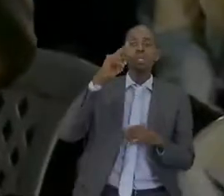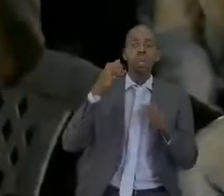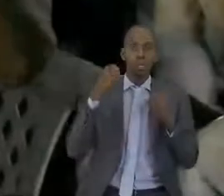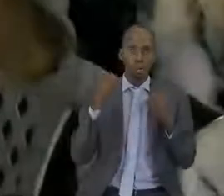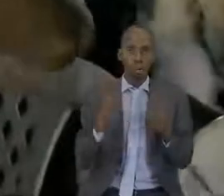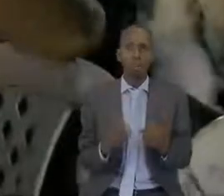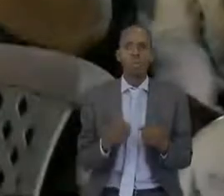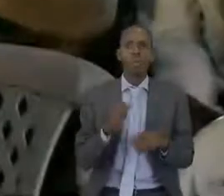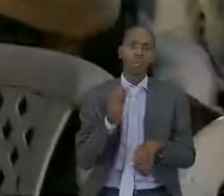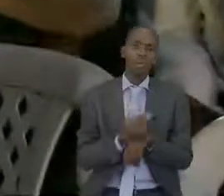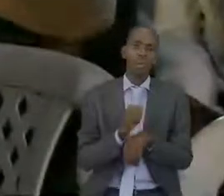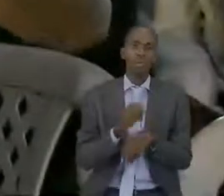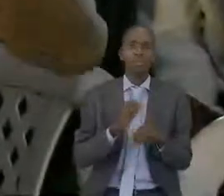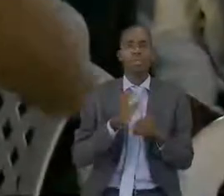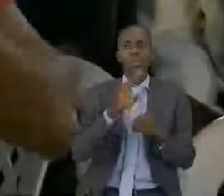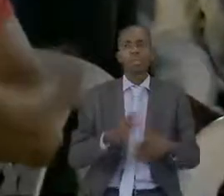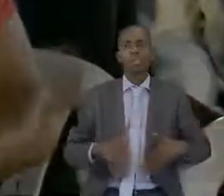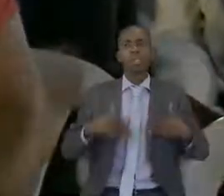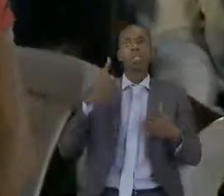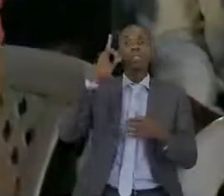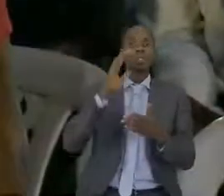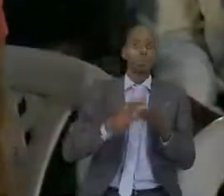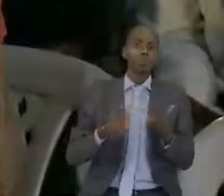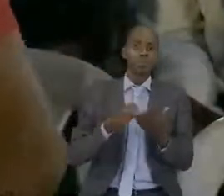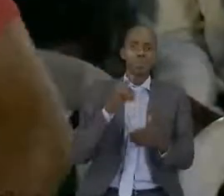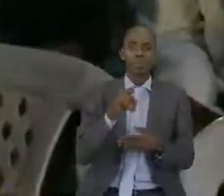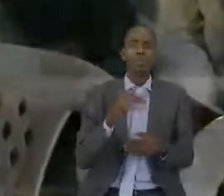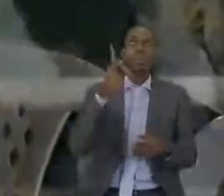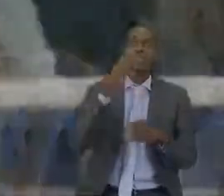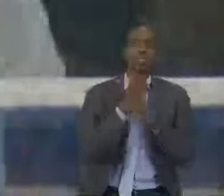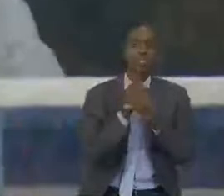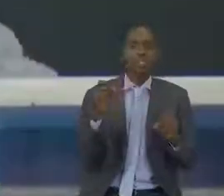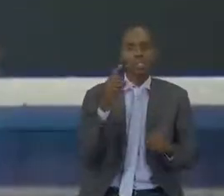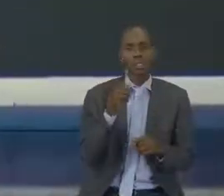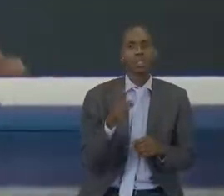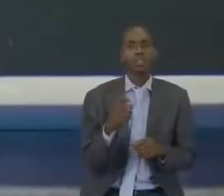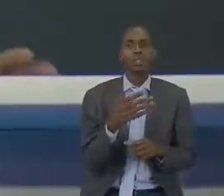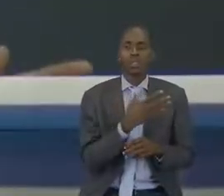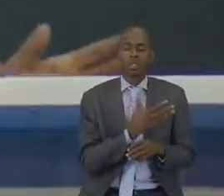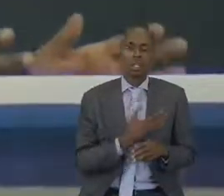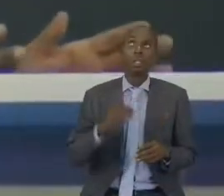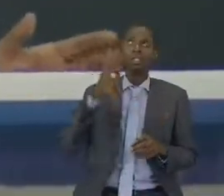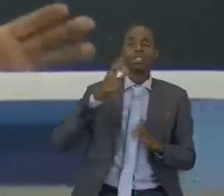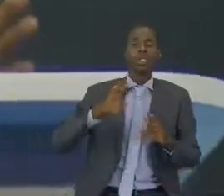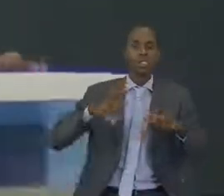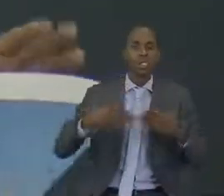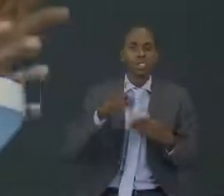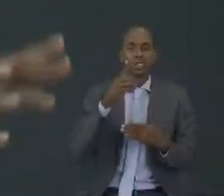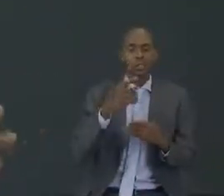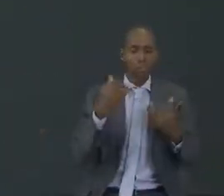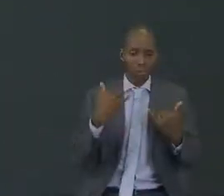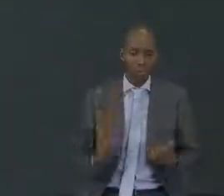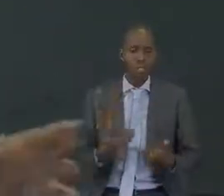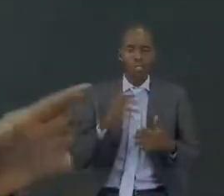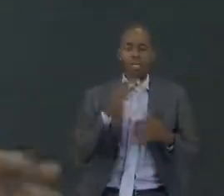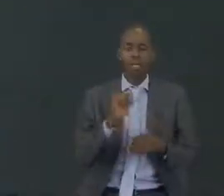que sa puissance agit dans ta vie et qui te pardonne, qui te sauve et qui t'accorde maintenant une